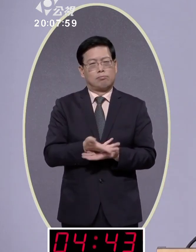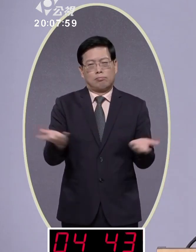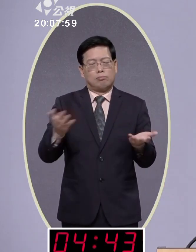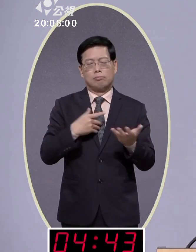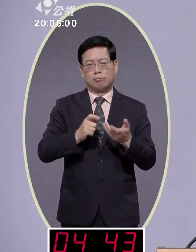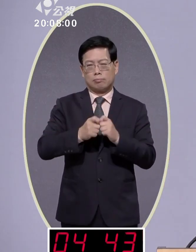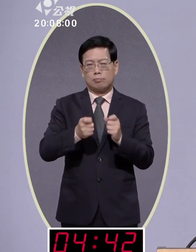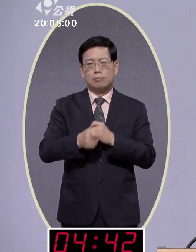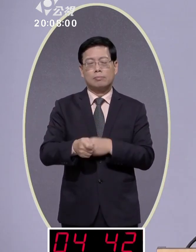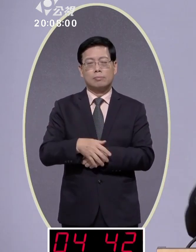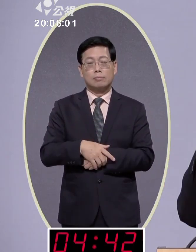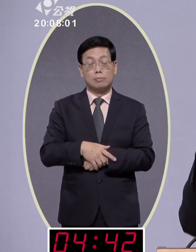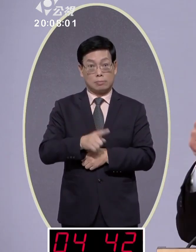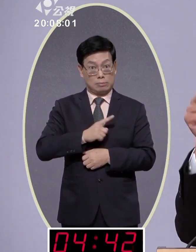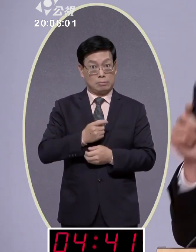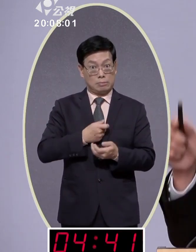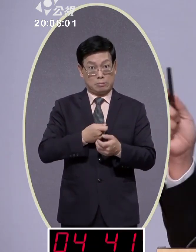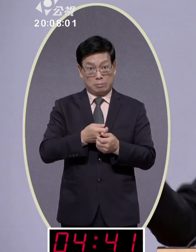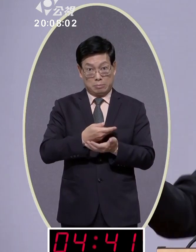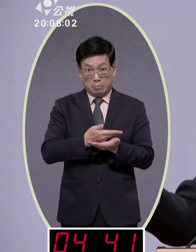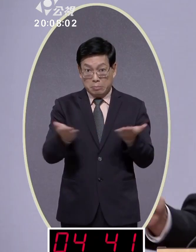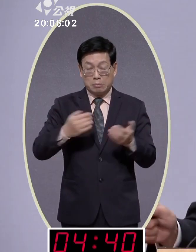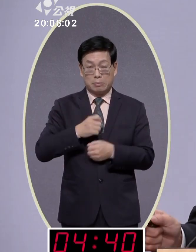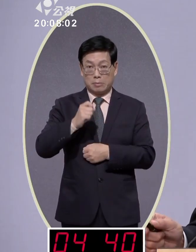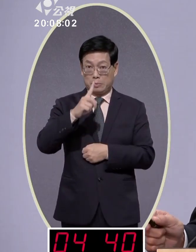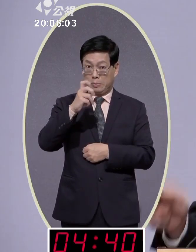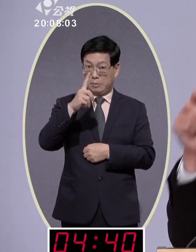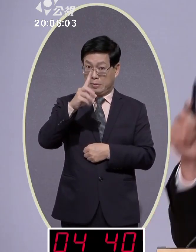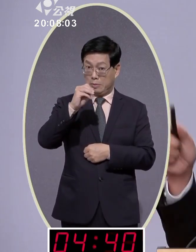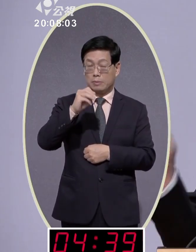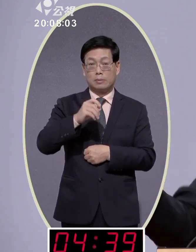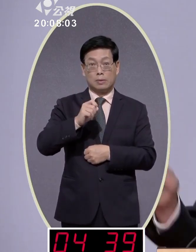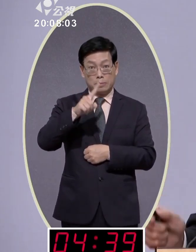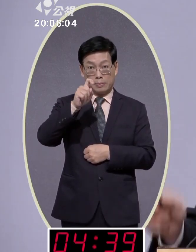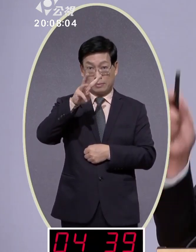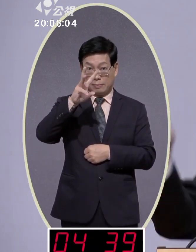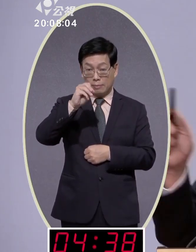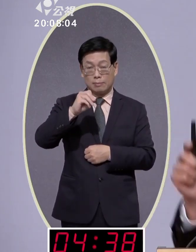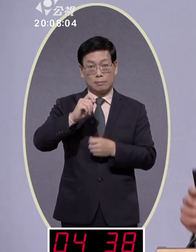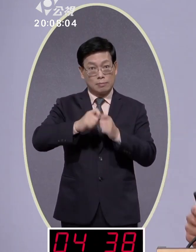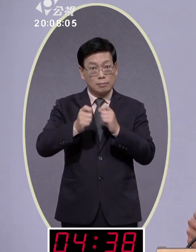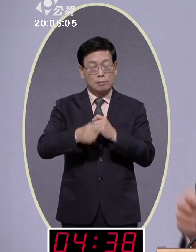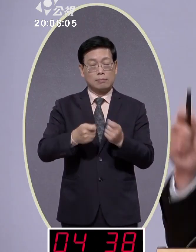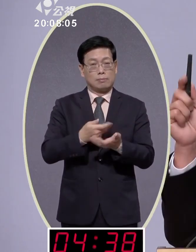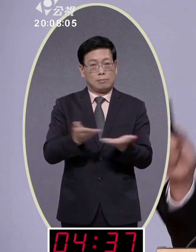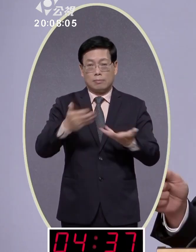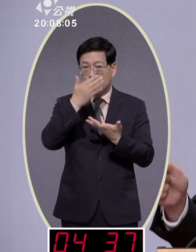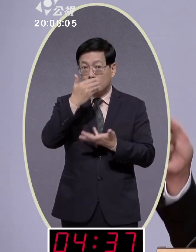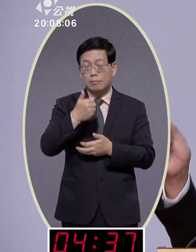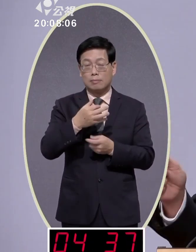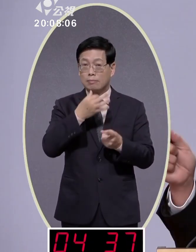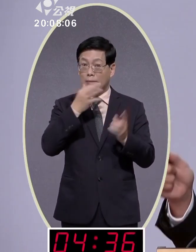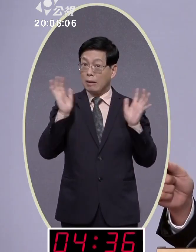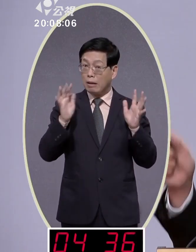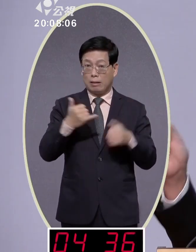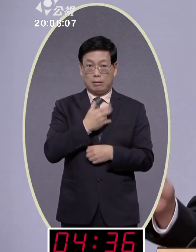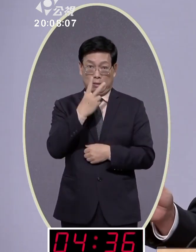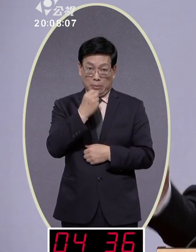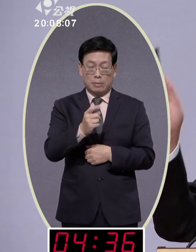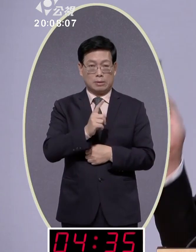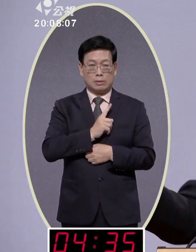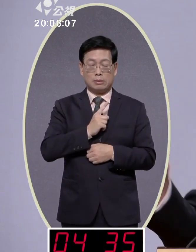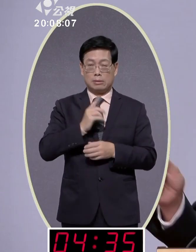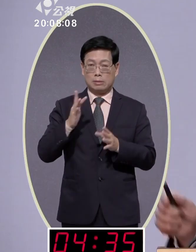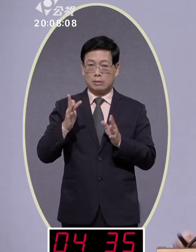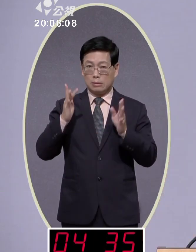心餐券，我们已经发了113万张。113万张爱心餐券，怕孩子礼拜六、礼拜天、寒